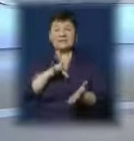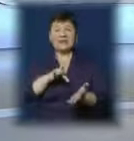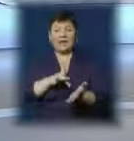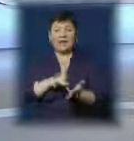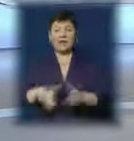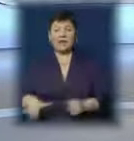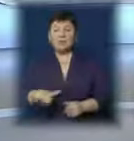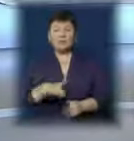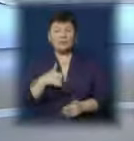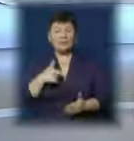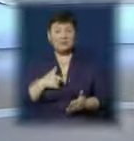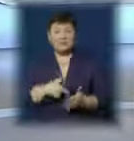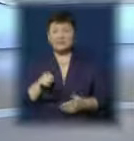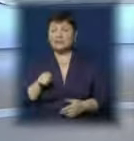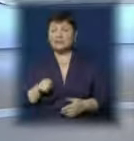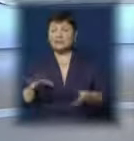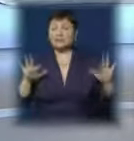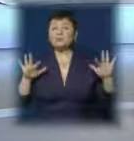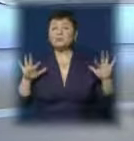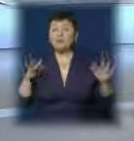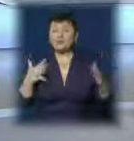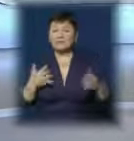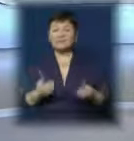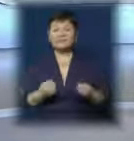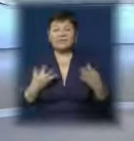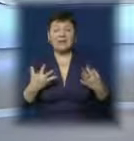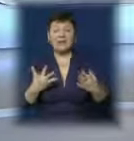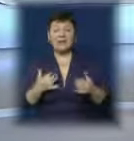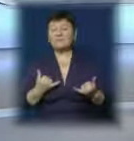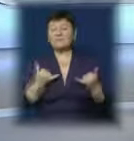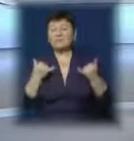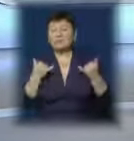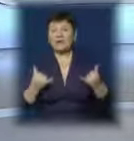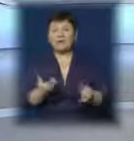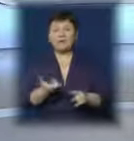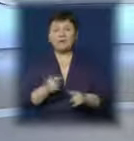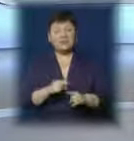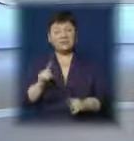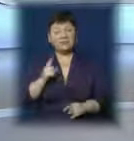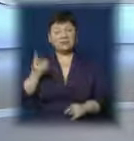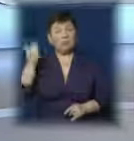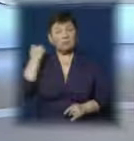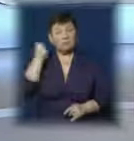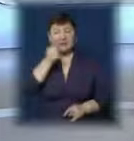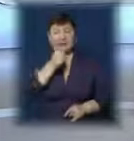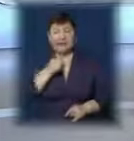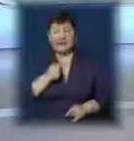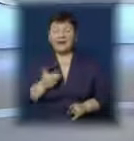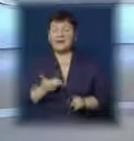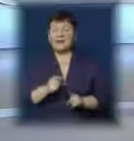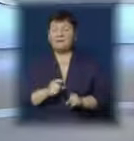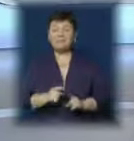міста. Цього року, сподіваються організатори свята, писанку шануватимуть більше, ніж минулого. Найбільша